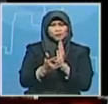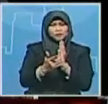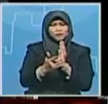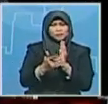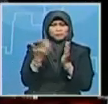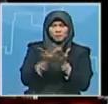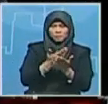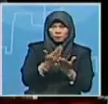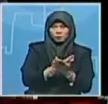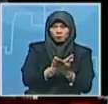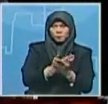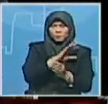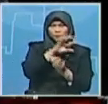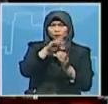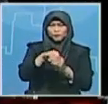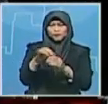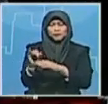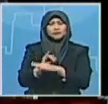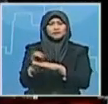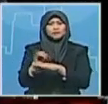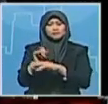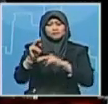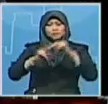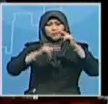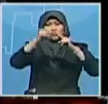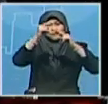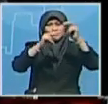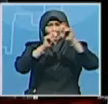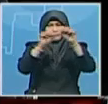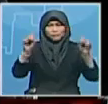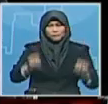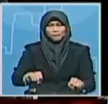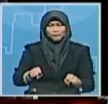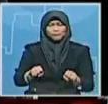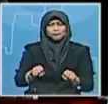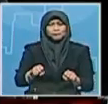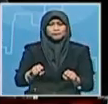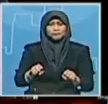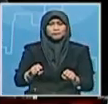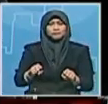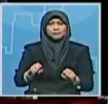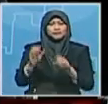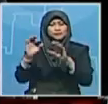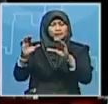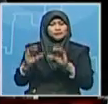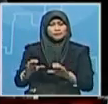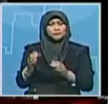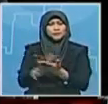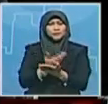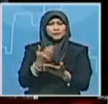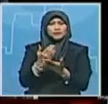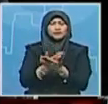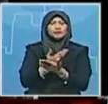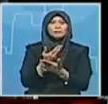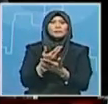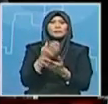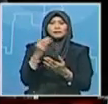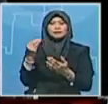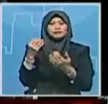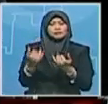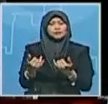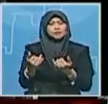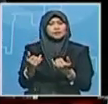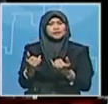moden, termasuklah industri building system, industrial building system, IBS. Iaitu kaedah baru, IBS, dan juga menggunakan